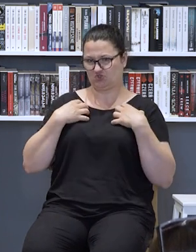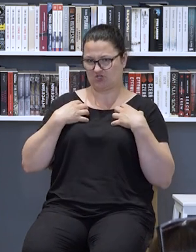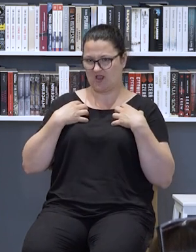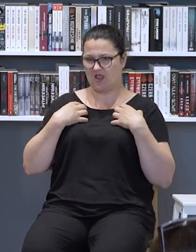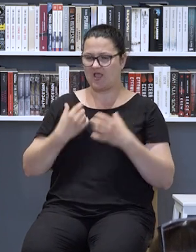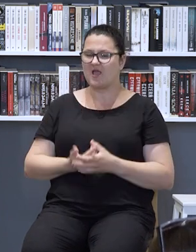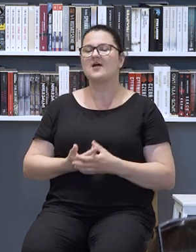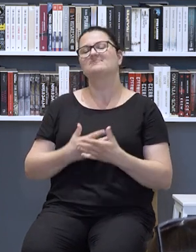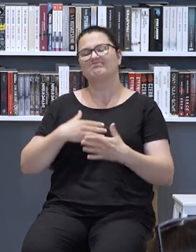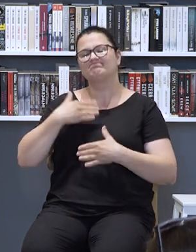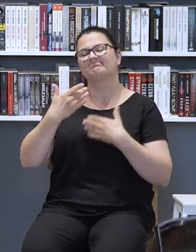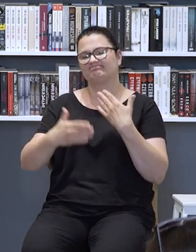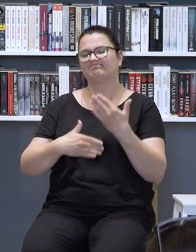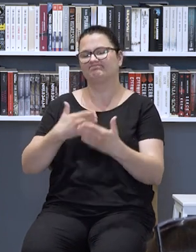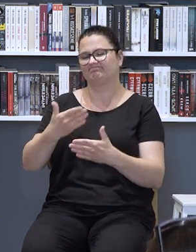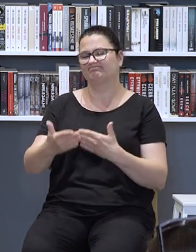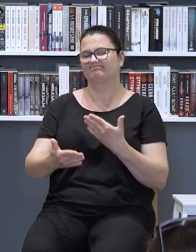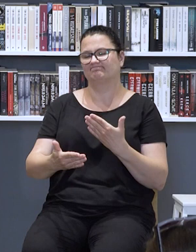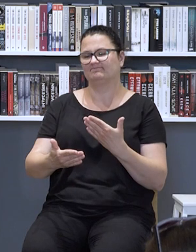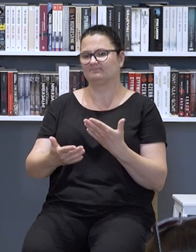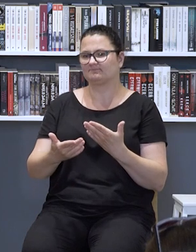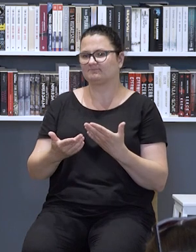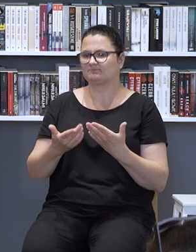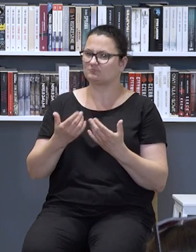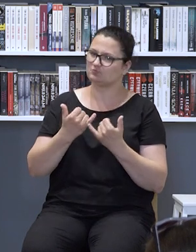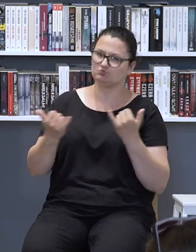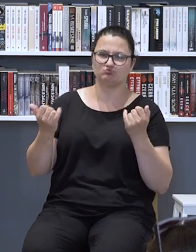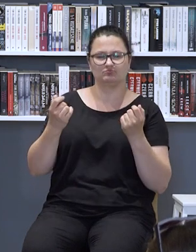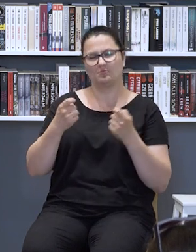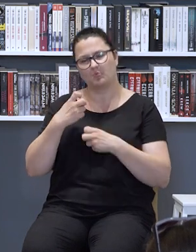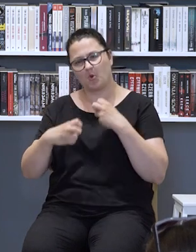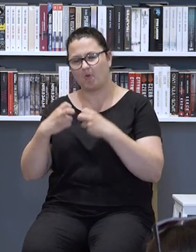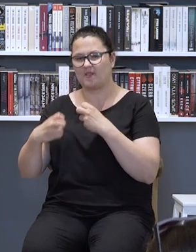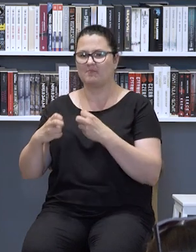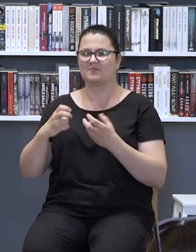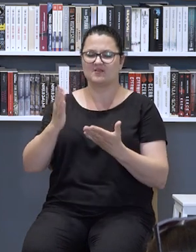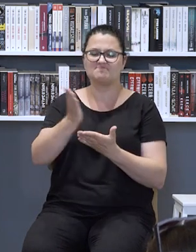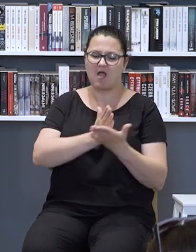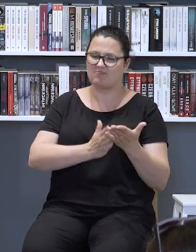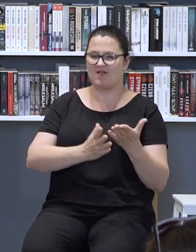No ale w wyniku perturbacji i przeciwności losu on tę mapę traci.